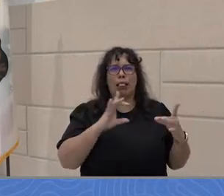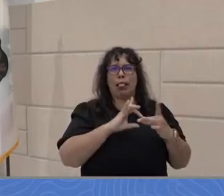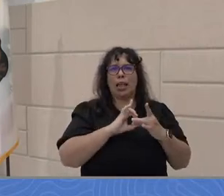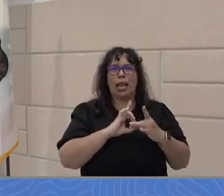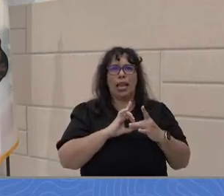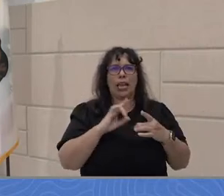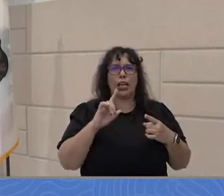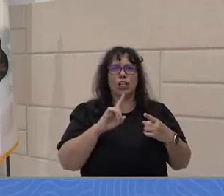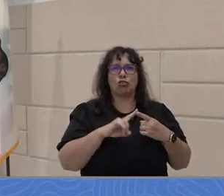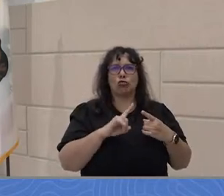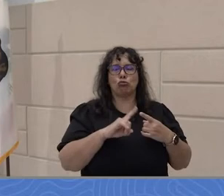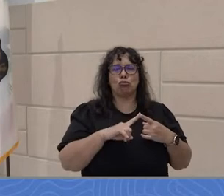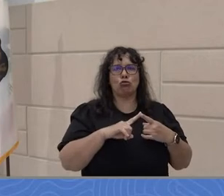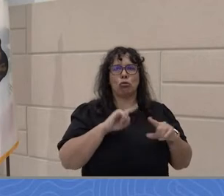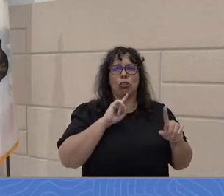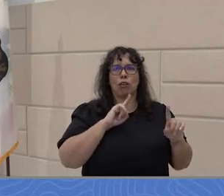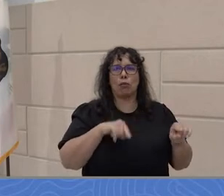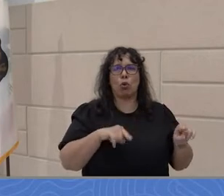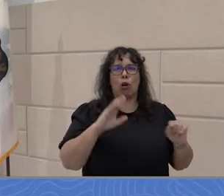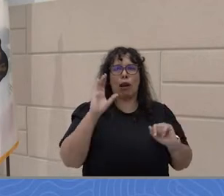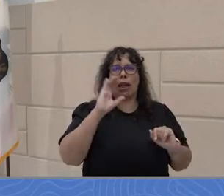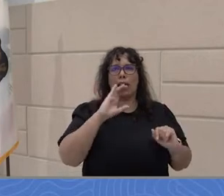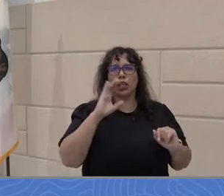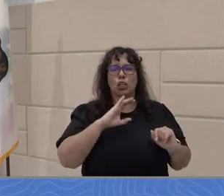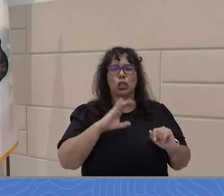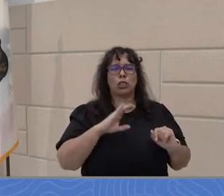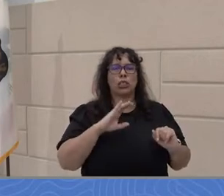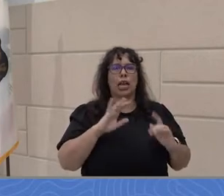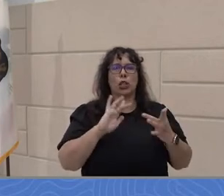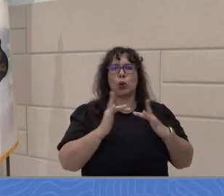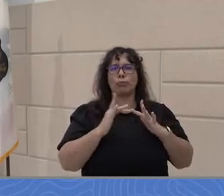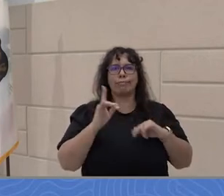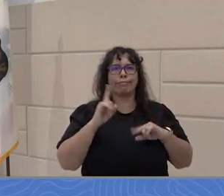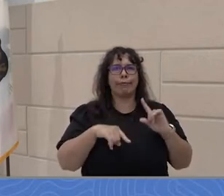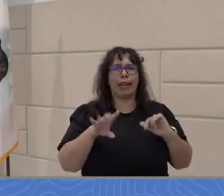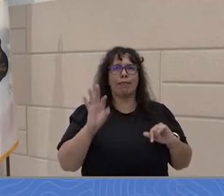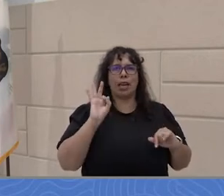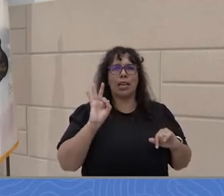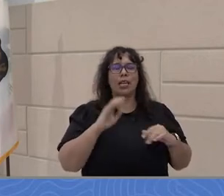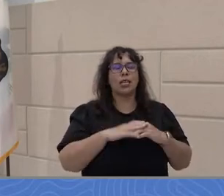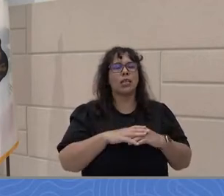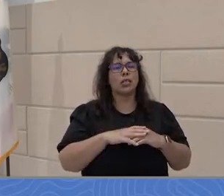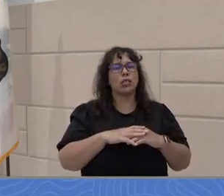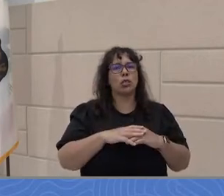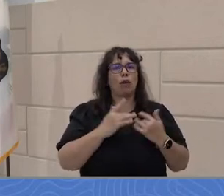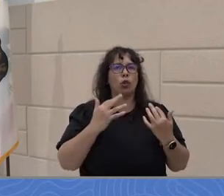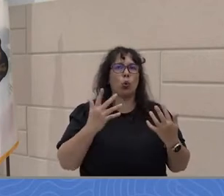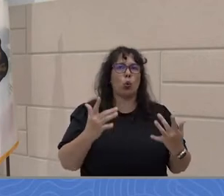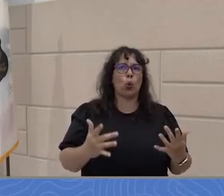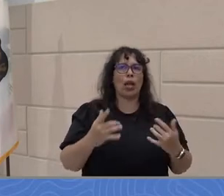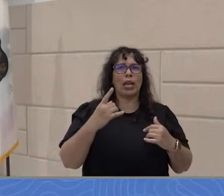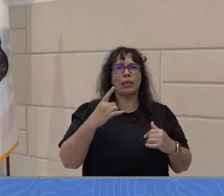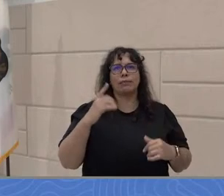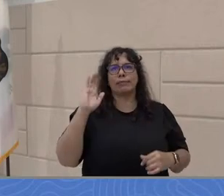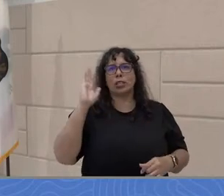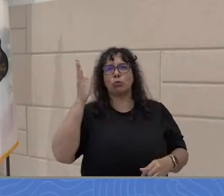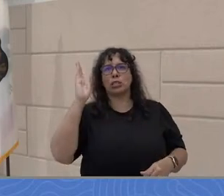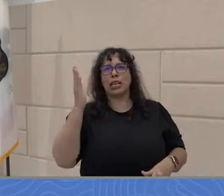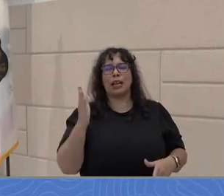រាយបញ្ជាក់នៅក្នុងរបាយការណ៍ហ្នឹងក៏ប៉ុន្តែក៏រកមិនឃើញគាត់ឆែកមើលទៅតាមគេហទំព័រក៏រកមិនឃើញ